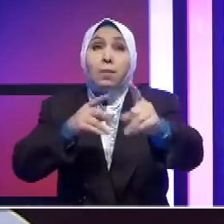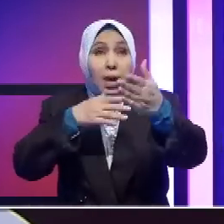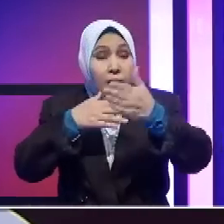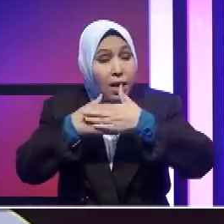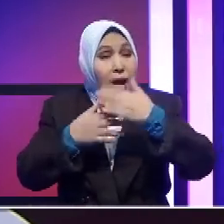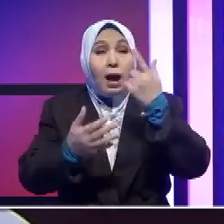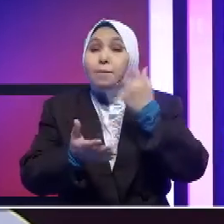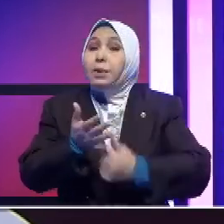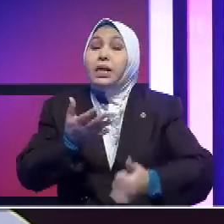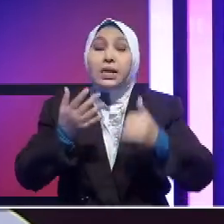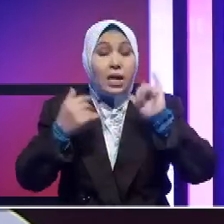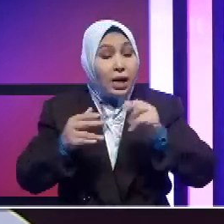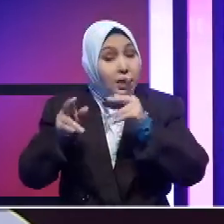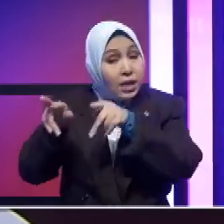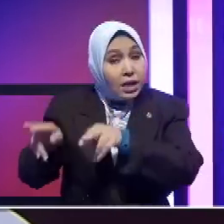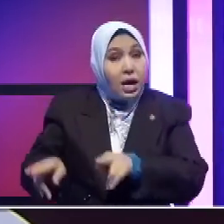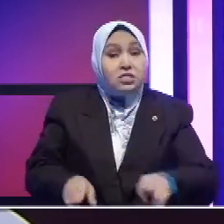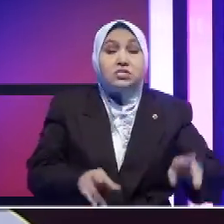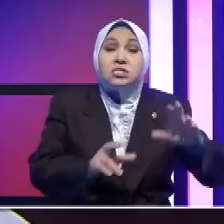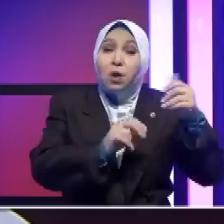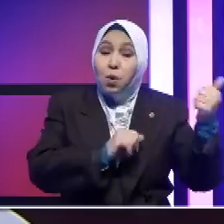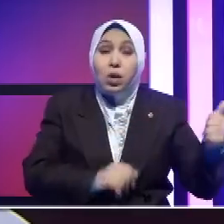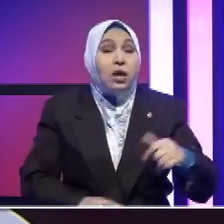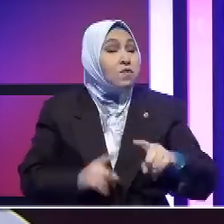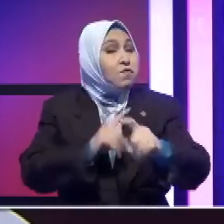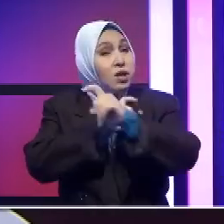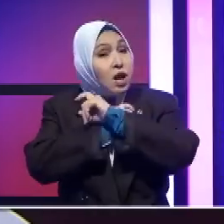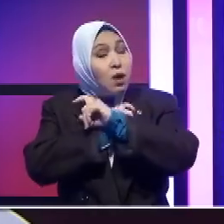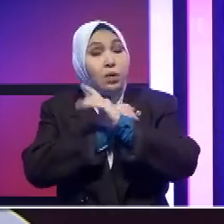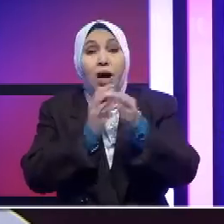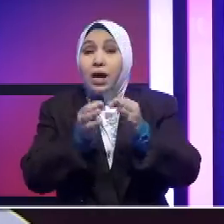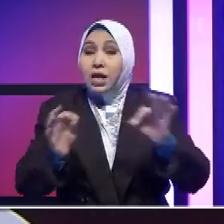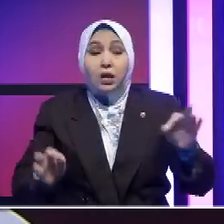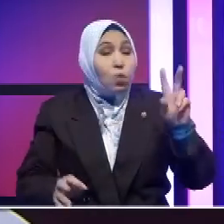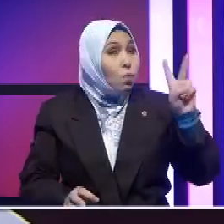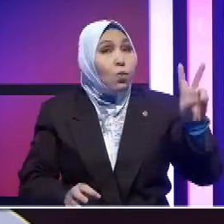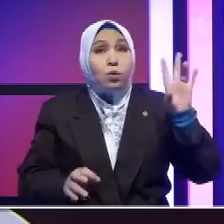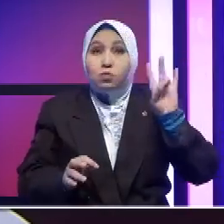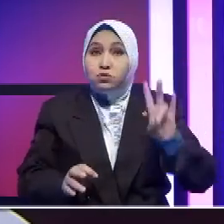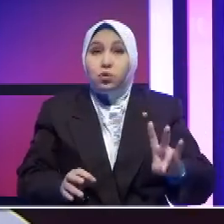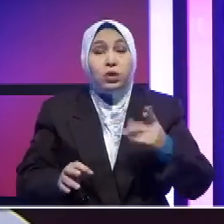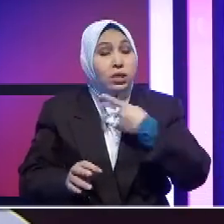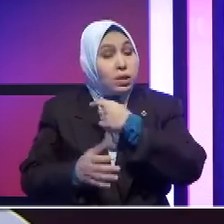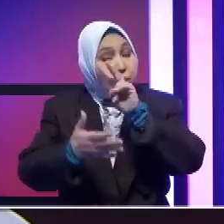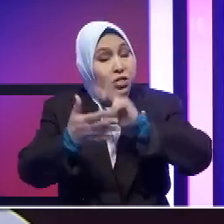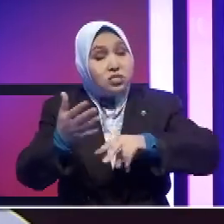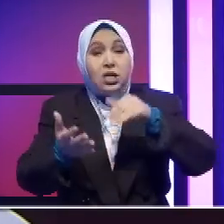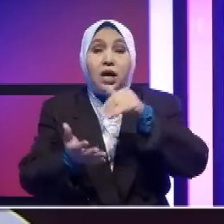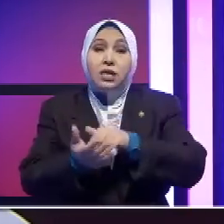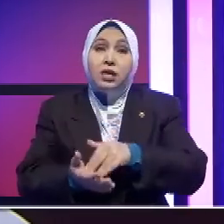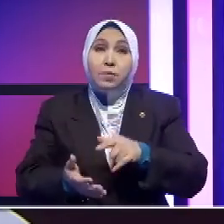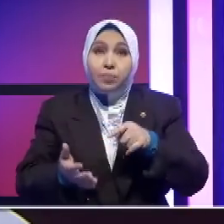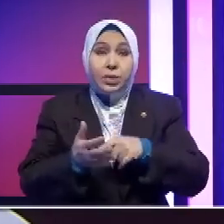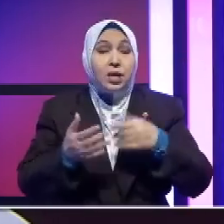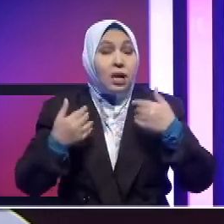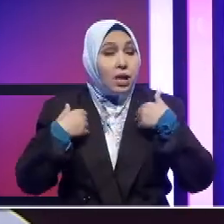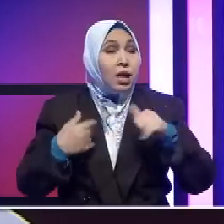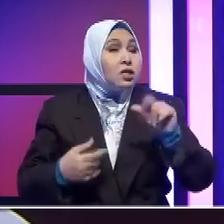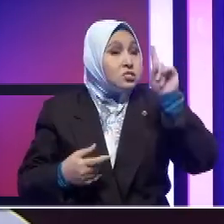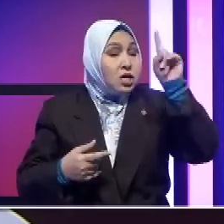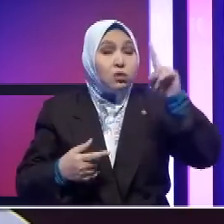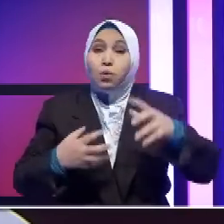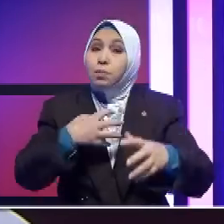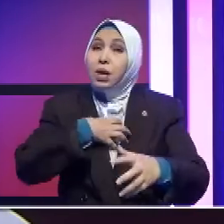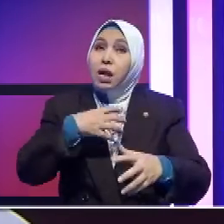yang dirancang oleh Firaun. Ayat 27 kita baca sekali lagi. Ini adalah satu